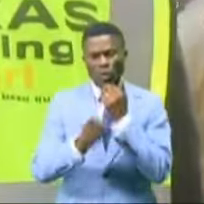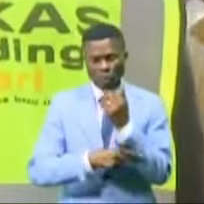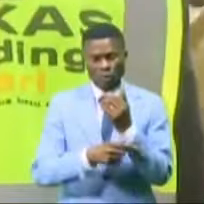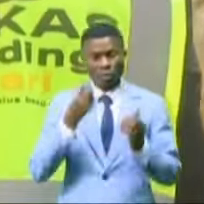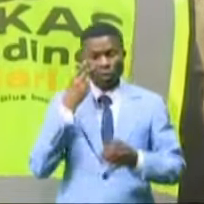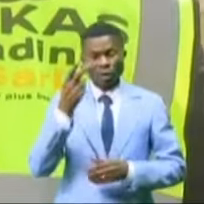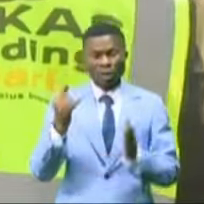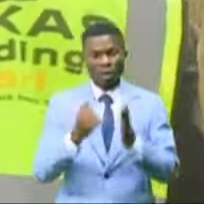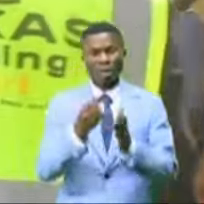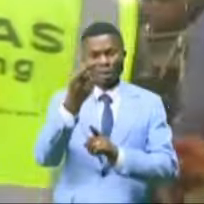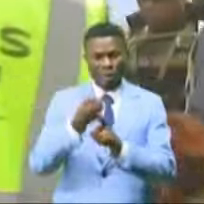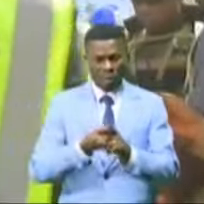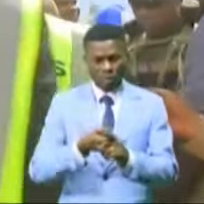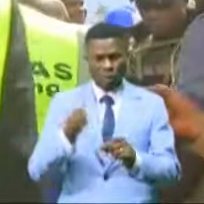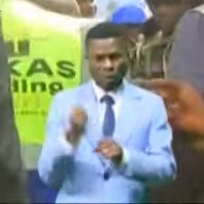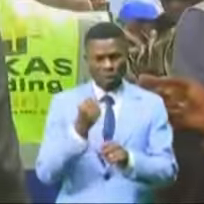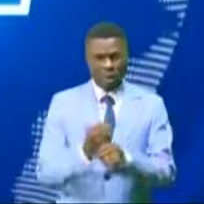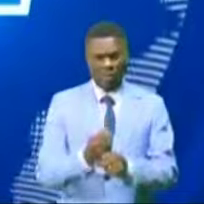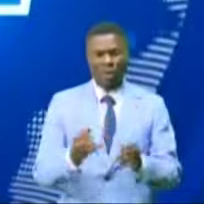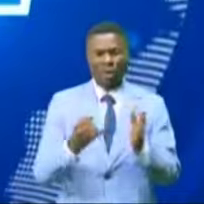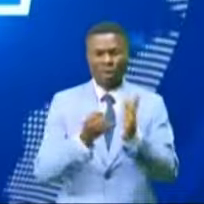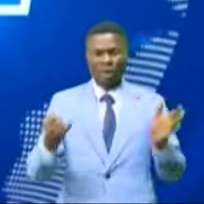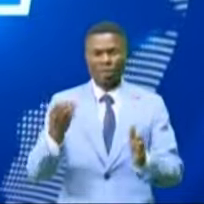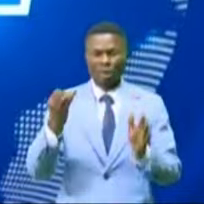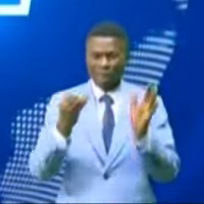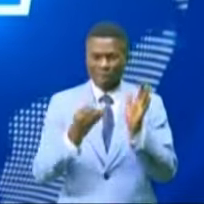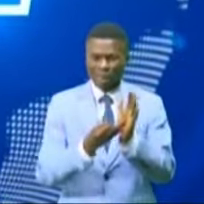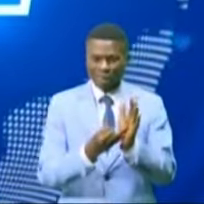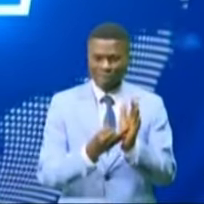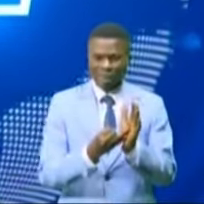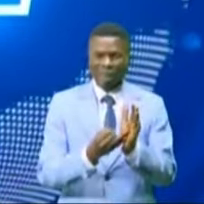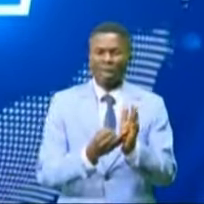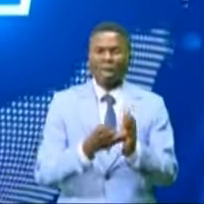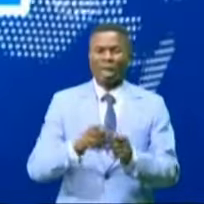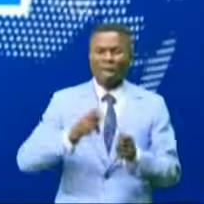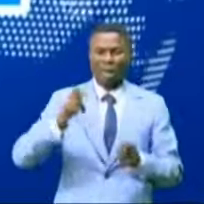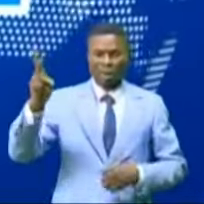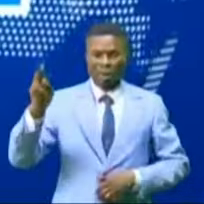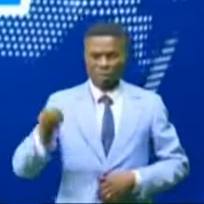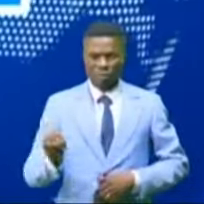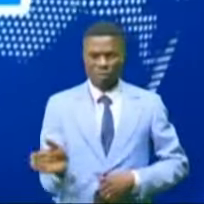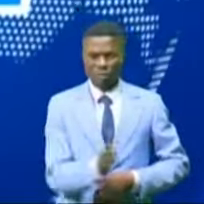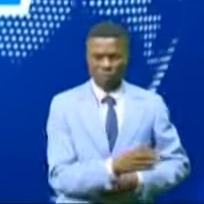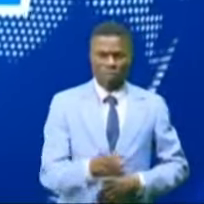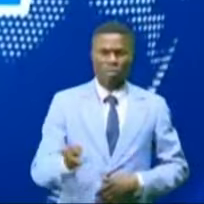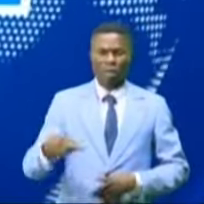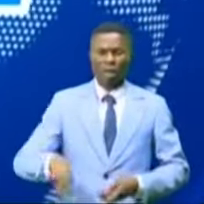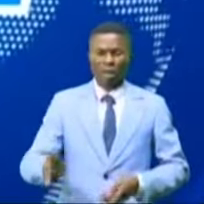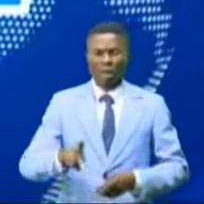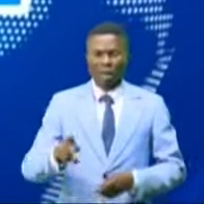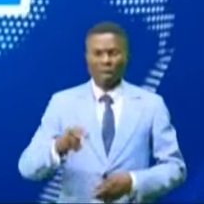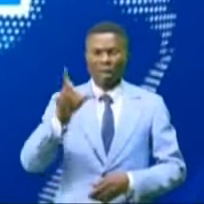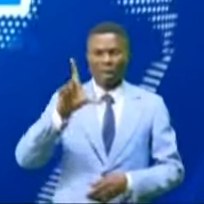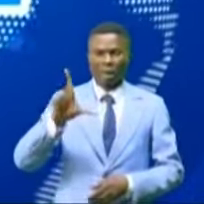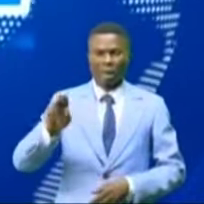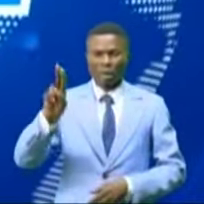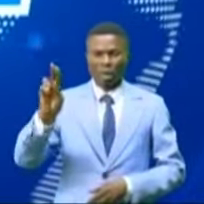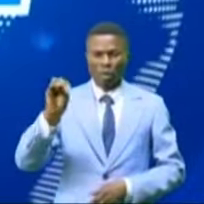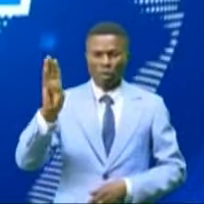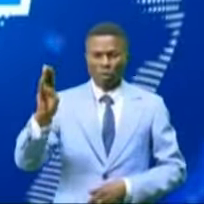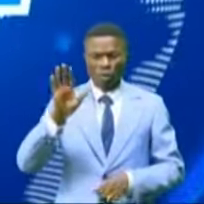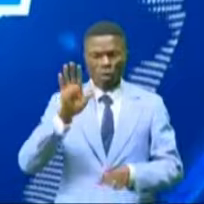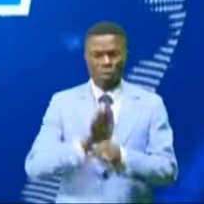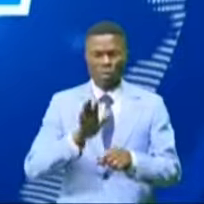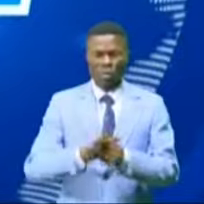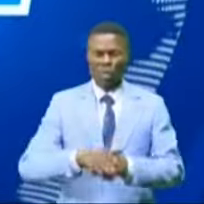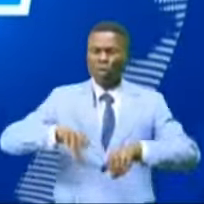feront 6 mois pour 76 km. La cité de Luebo est rongée par d'énormes têtes d'érosion et tous les